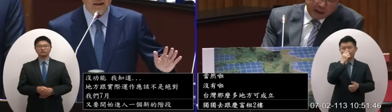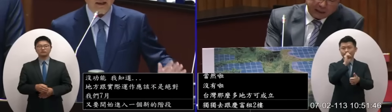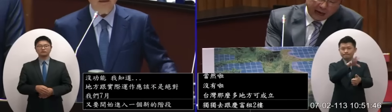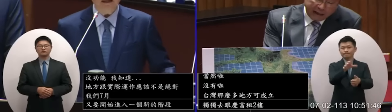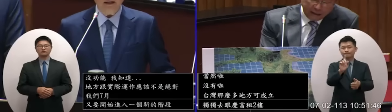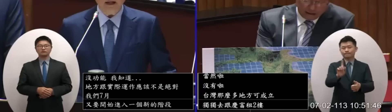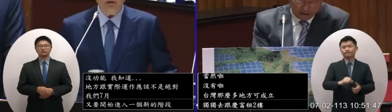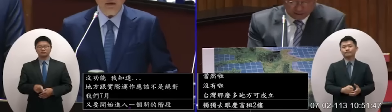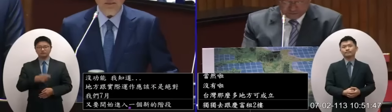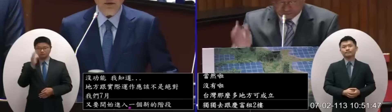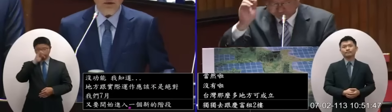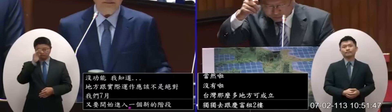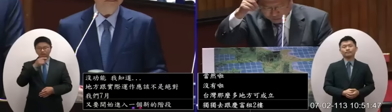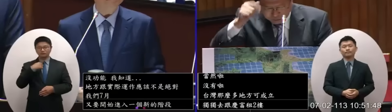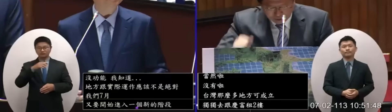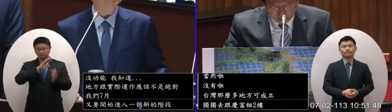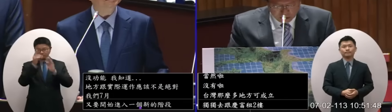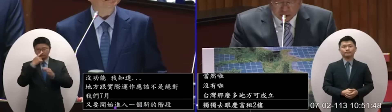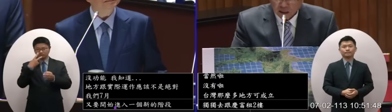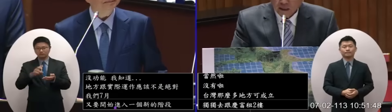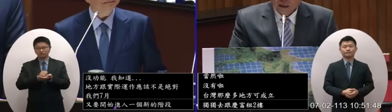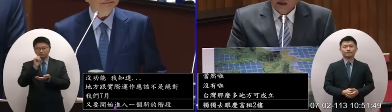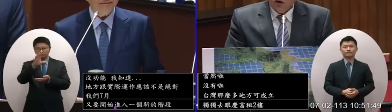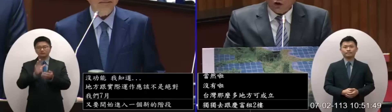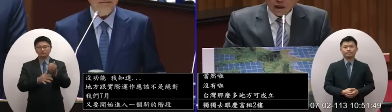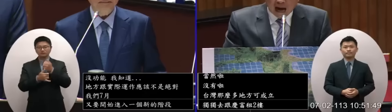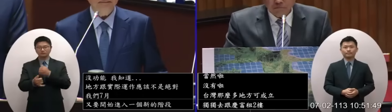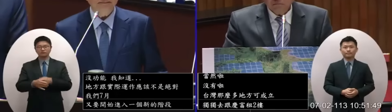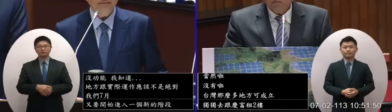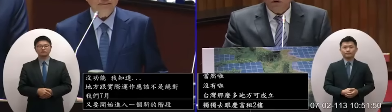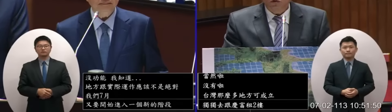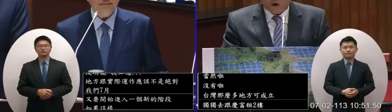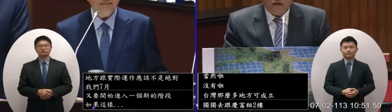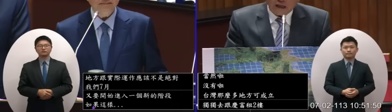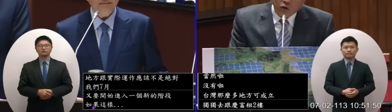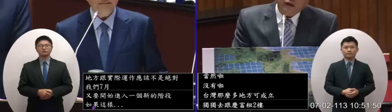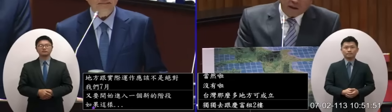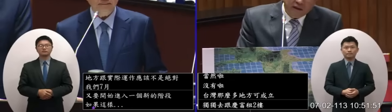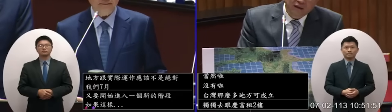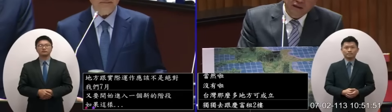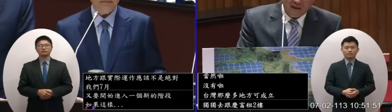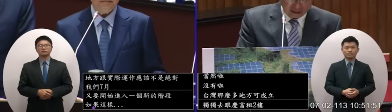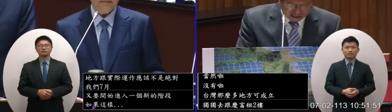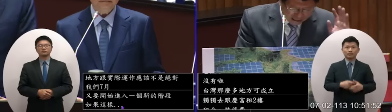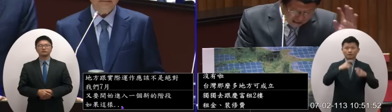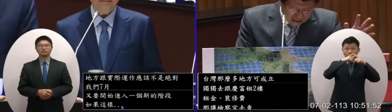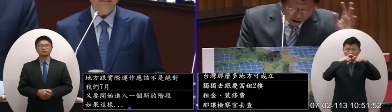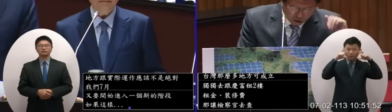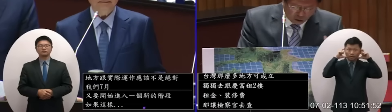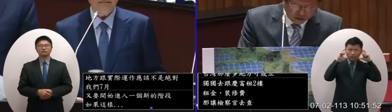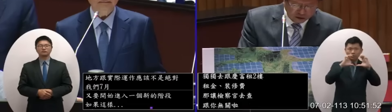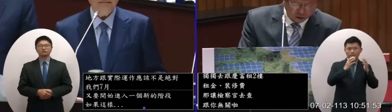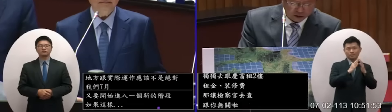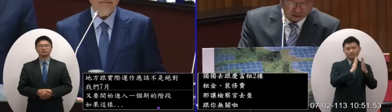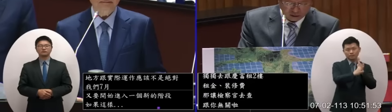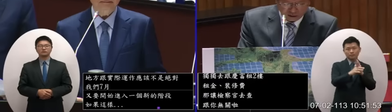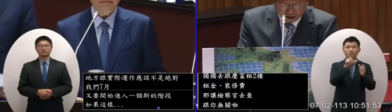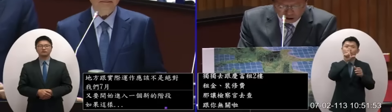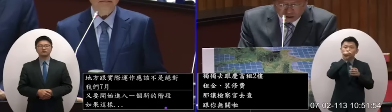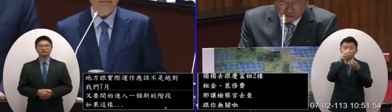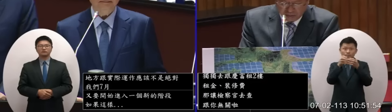一下，甲委员报告。 翠安。有国家队，鸡卵也有国家队，哦，